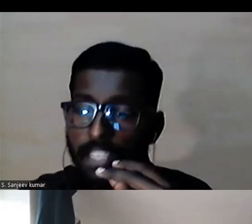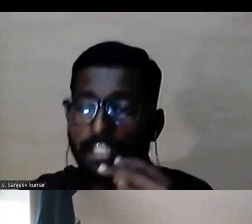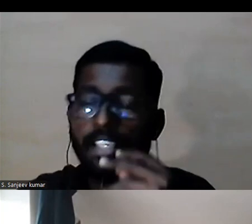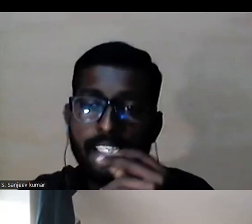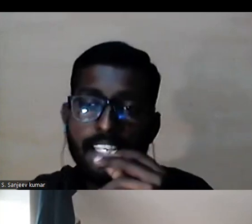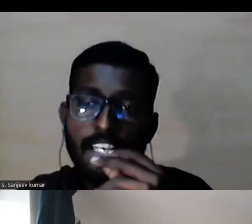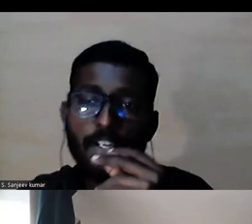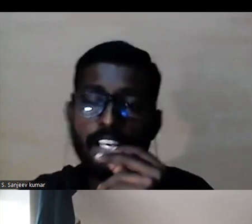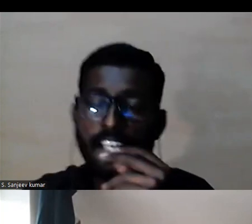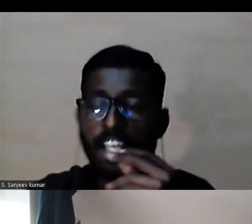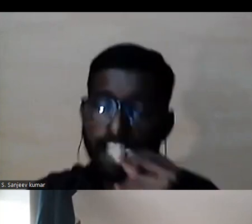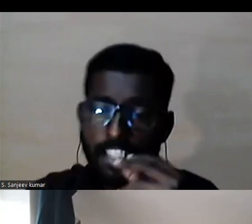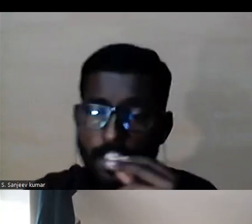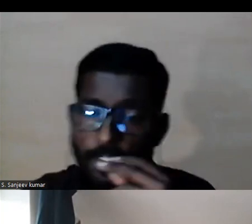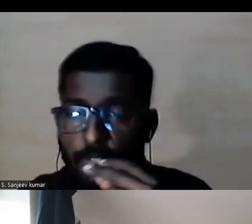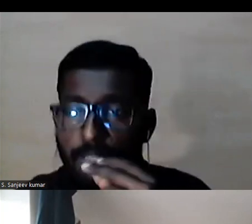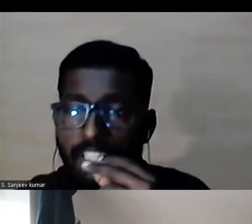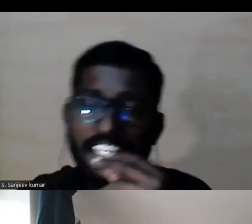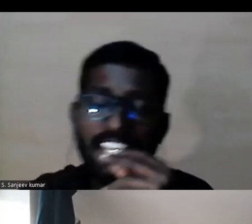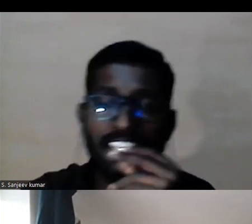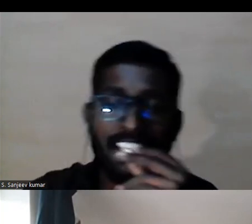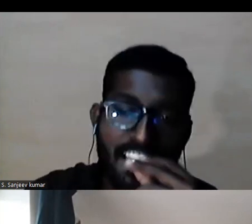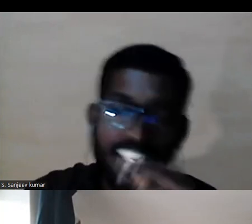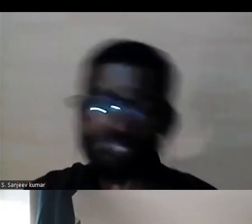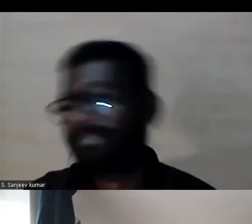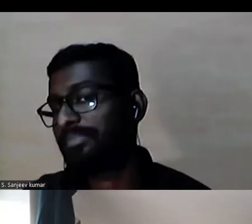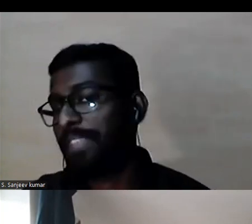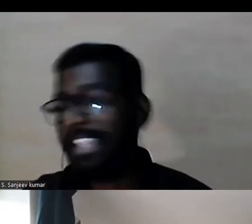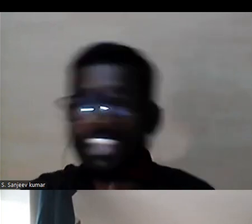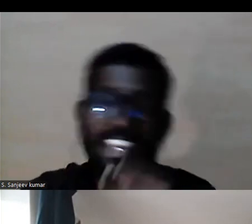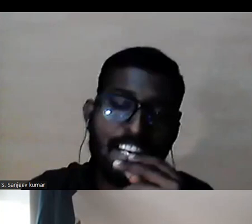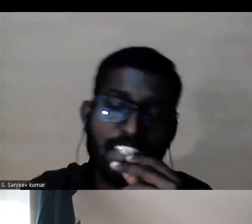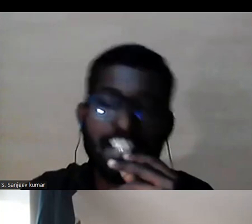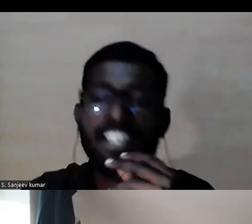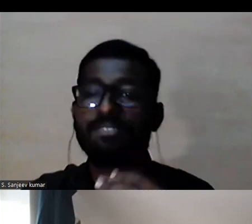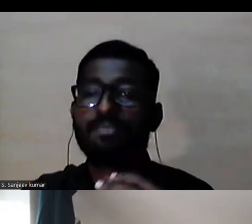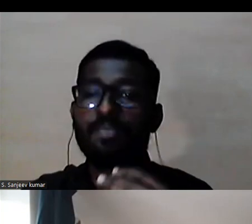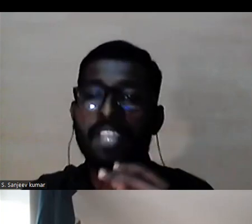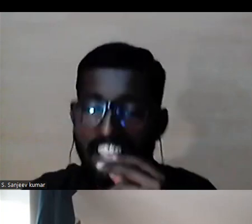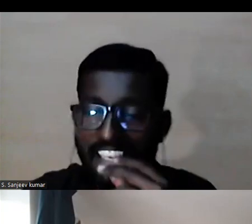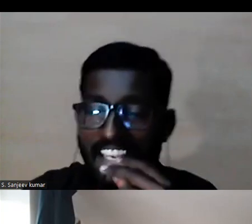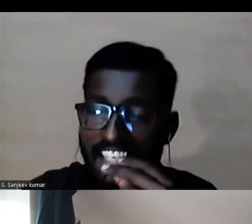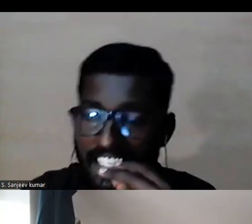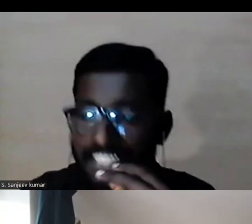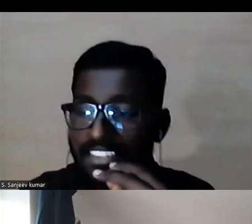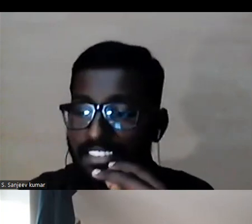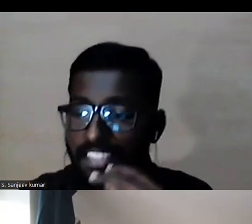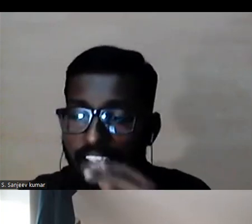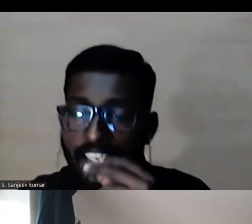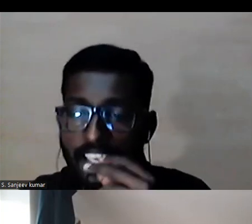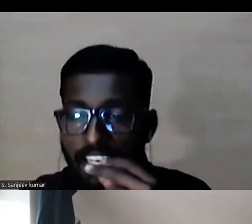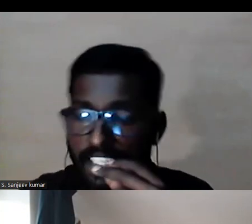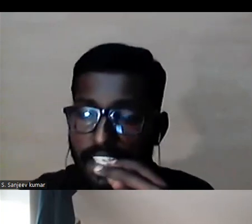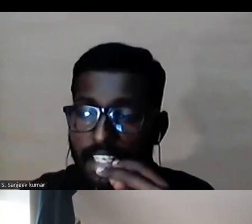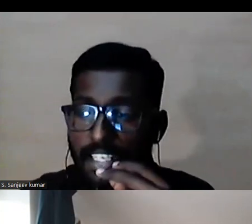பக்தனா இக்கனா உக்கனா எல்லோருக்கும் பக்தனா ஏ அண்ணா ஏ அவண்ணா ஏ அண்ணா